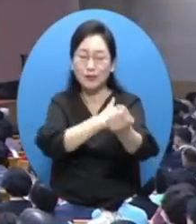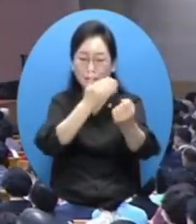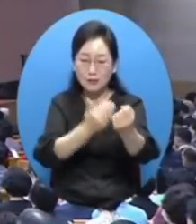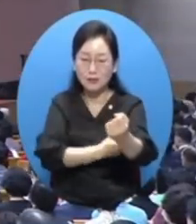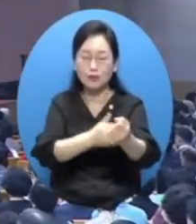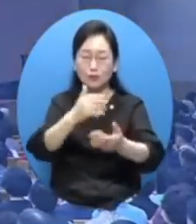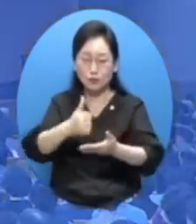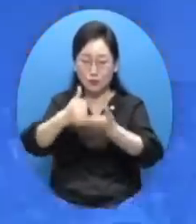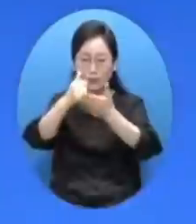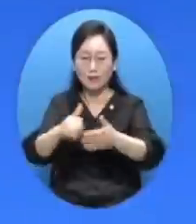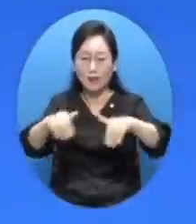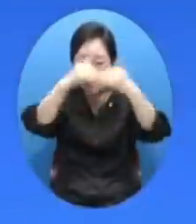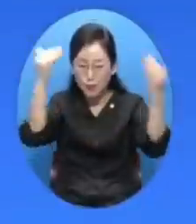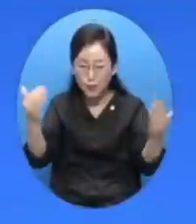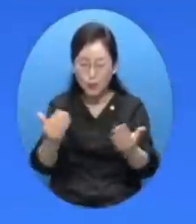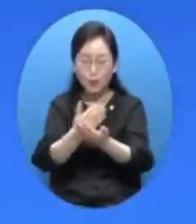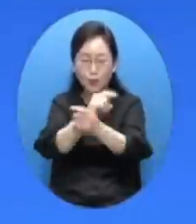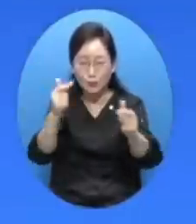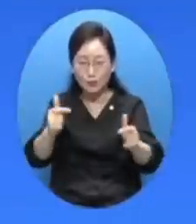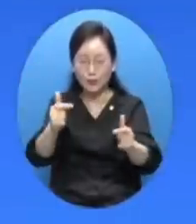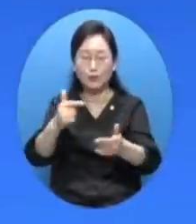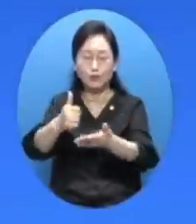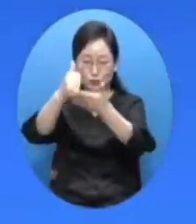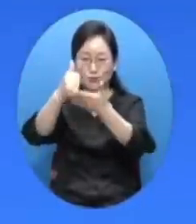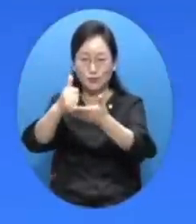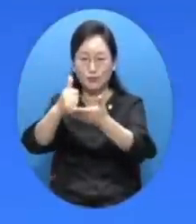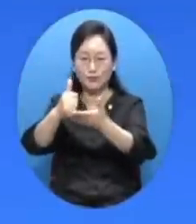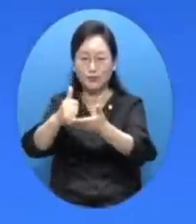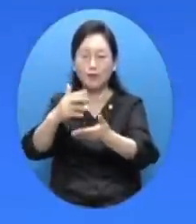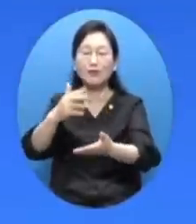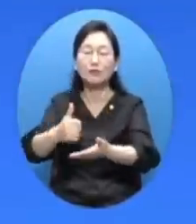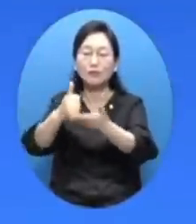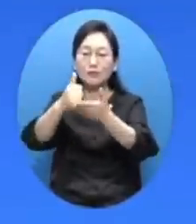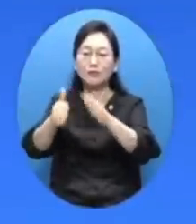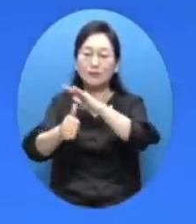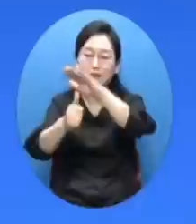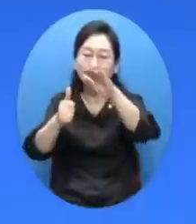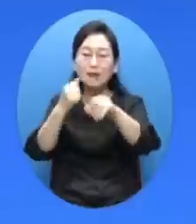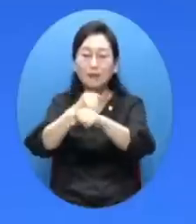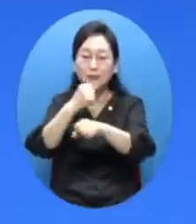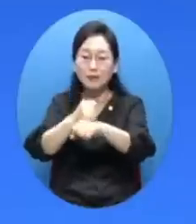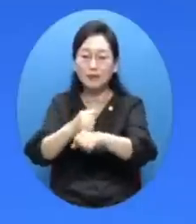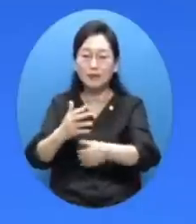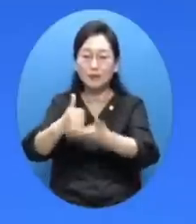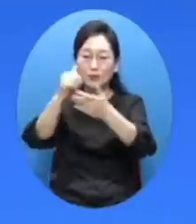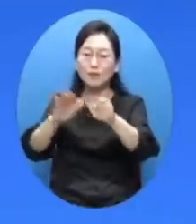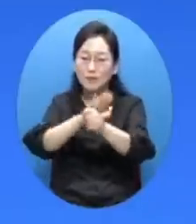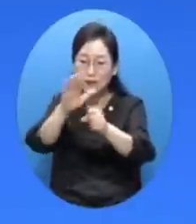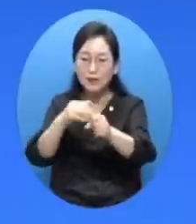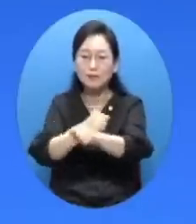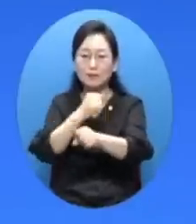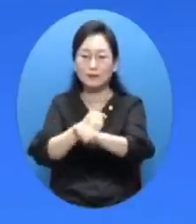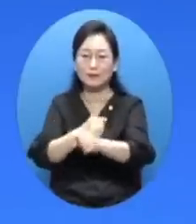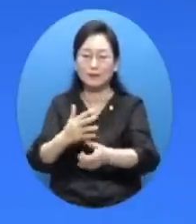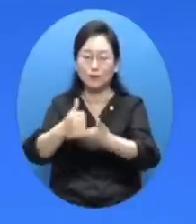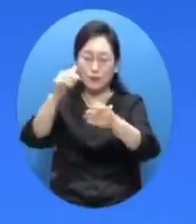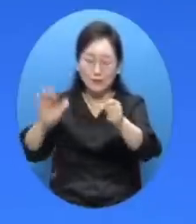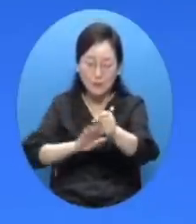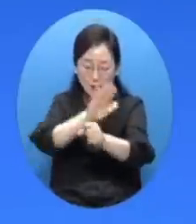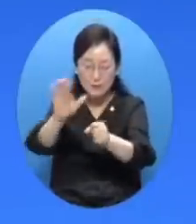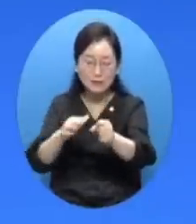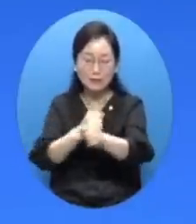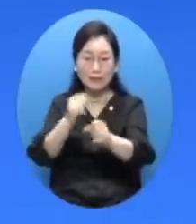되신 주님, 나의 모든 것이 되시는 주님, 내가 주를 사랑하나이다. 내가 주님을 사랑합니다. 내가 주님을